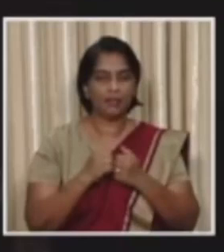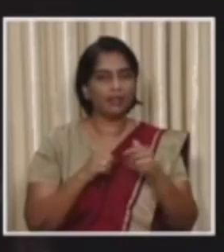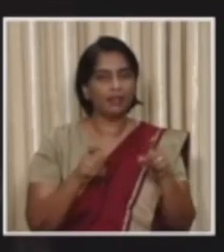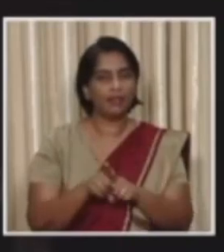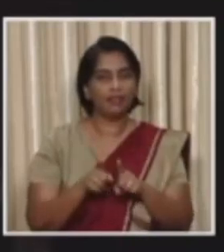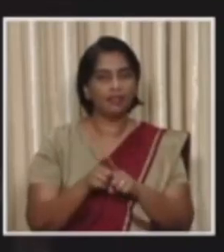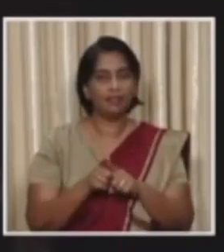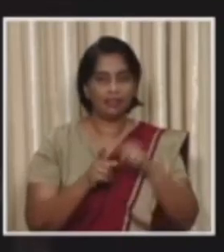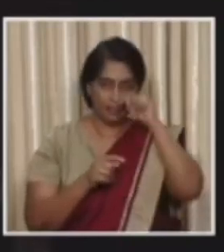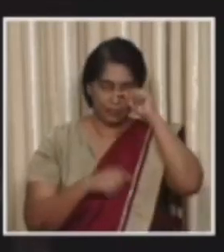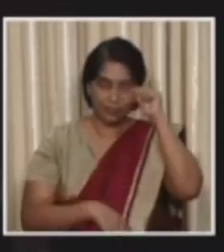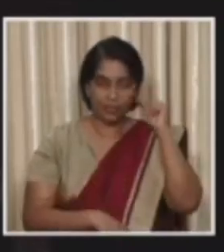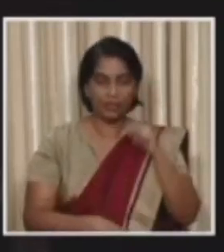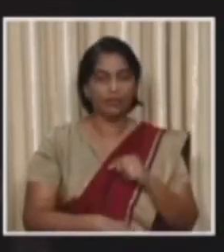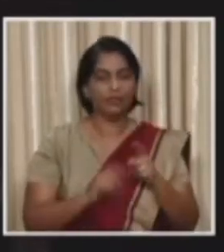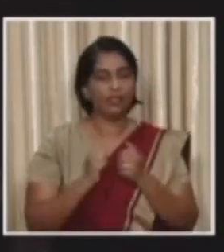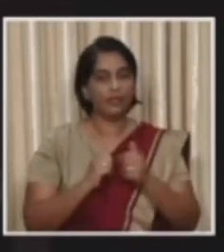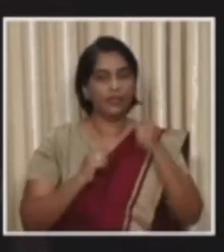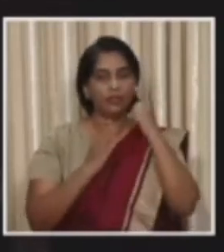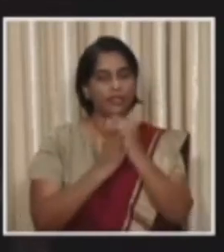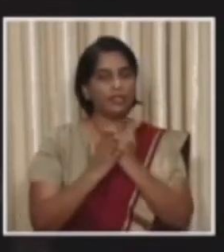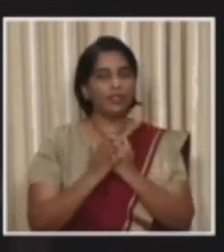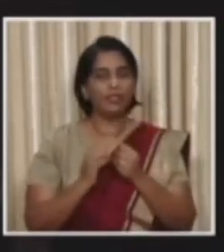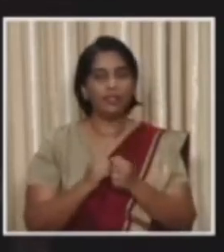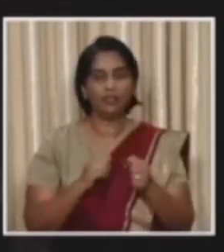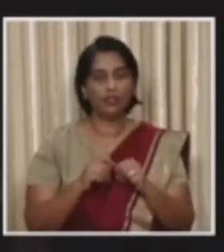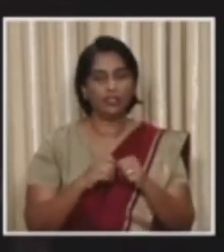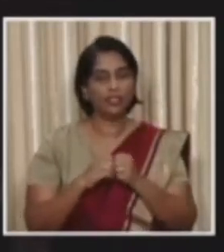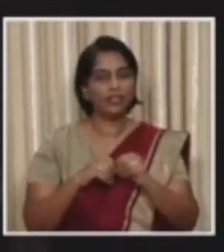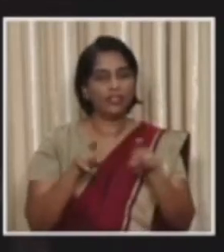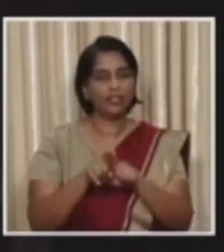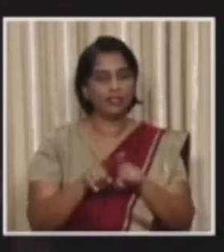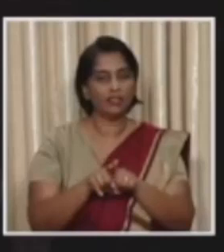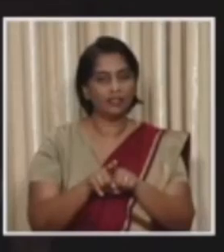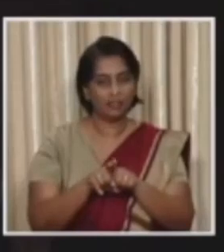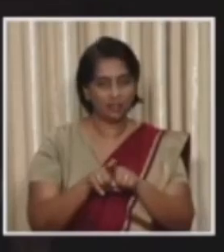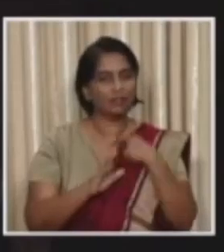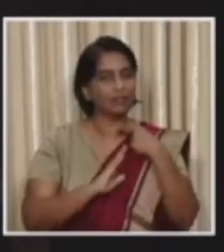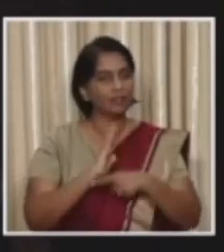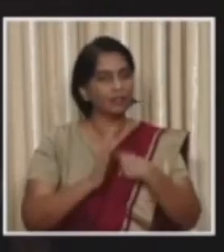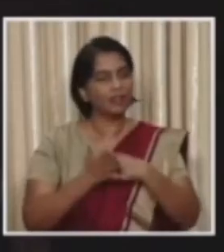තිබෙන බව ඒ අය ප්‍රකාශ කරනවා. මොකද එනම් ශ්‍රී ලංකාවේ